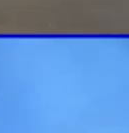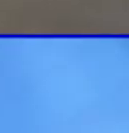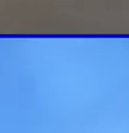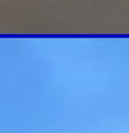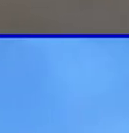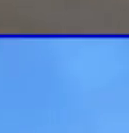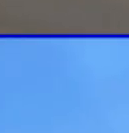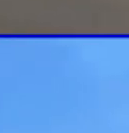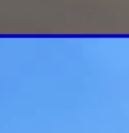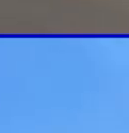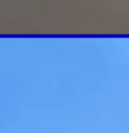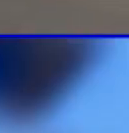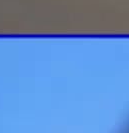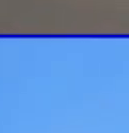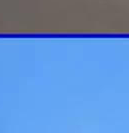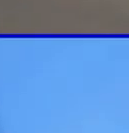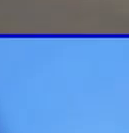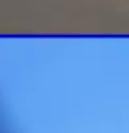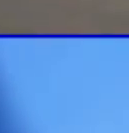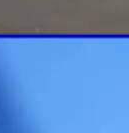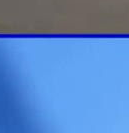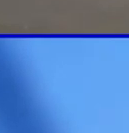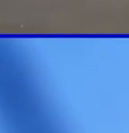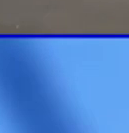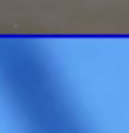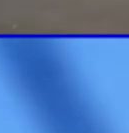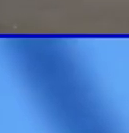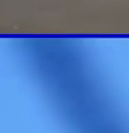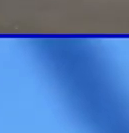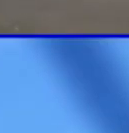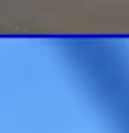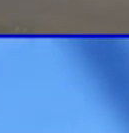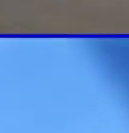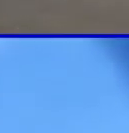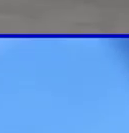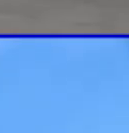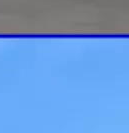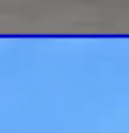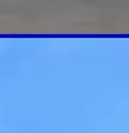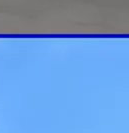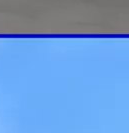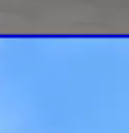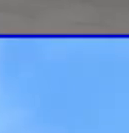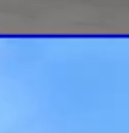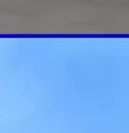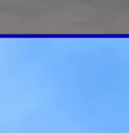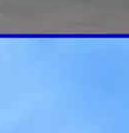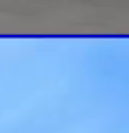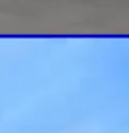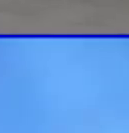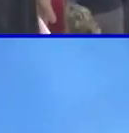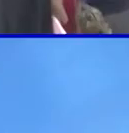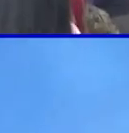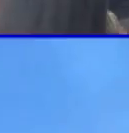massa sedang melakukan orasi di depan gedung DPR MPR RI ini, di mana sekitar 3.000 sampai 4.000 massa ini terkumpul